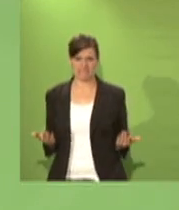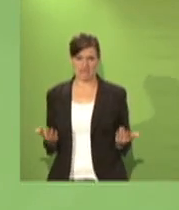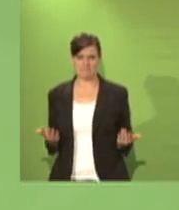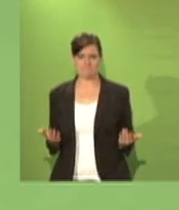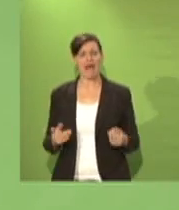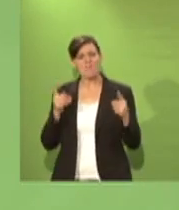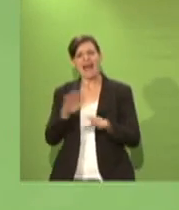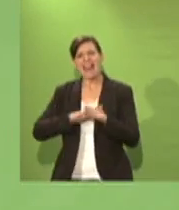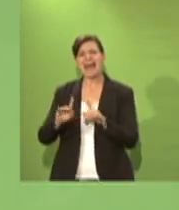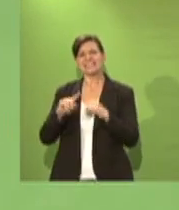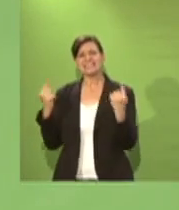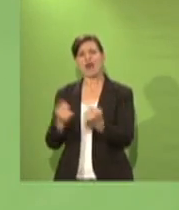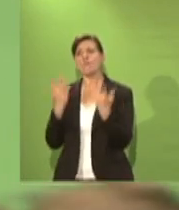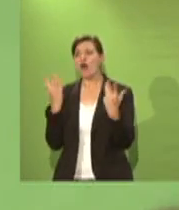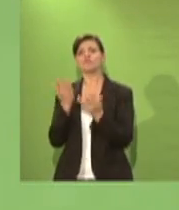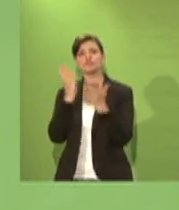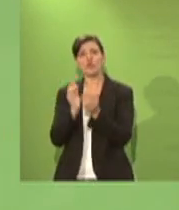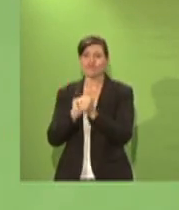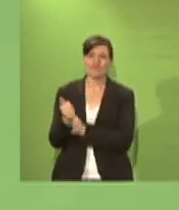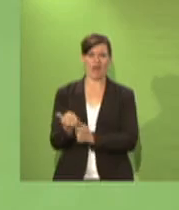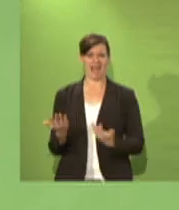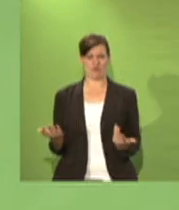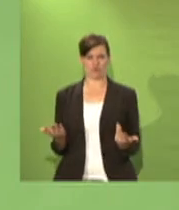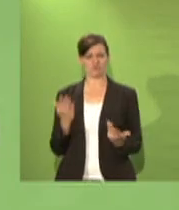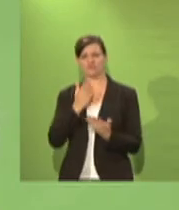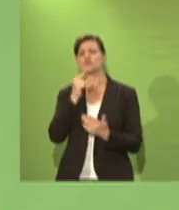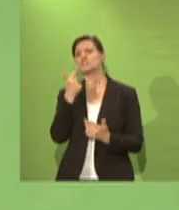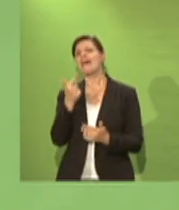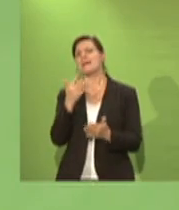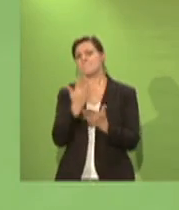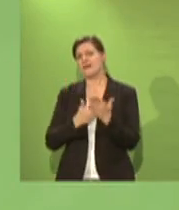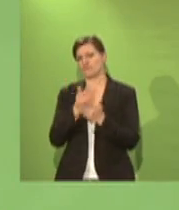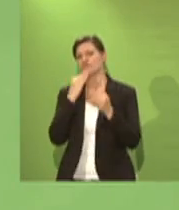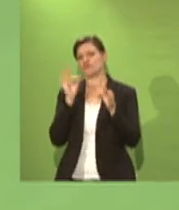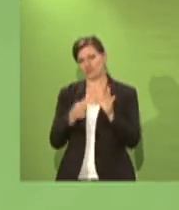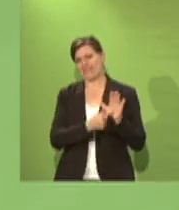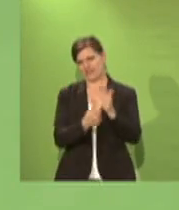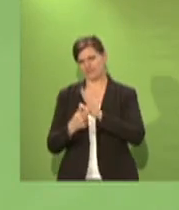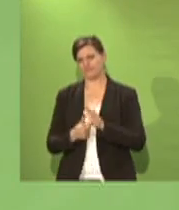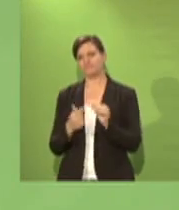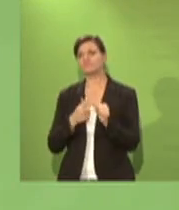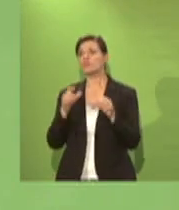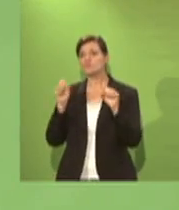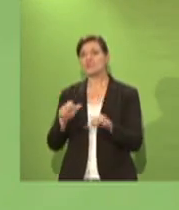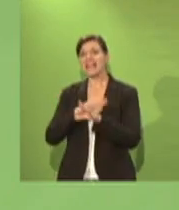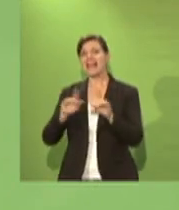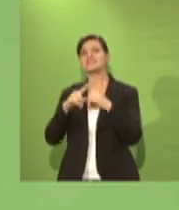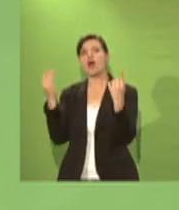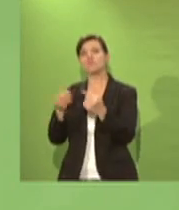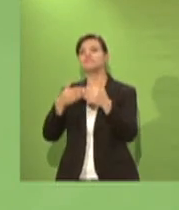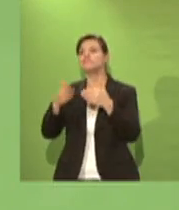Raum geht an vielen Stellen auch voran. Und da will ich zwei Beispiele noch mal nennen. Der ländliche Raum kann zum Türöffner werden für